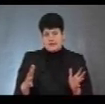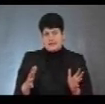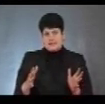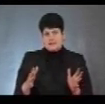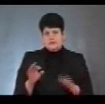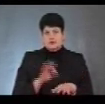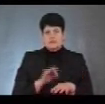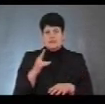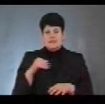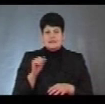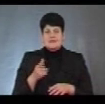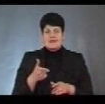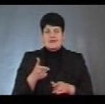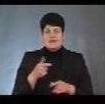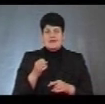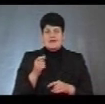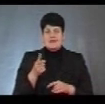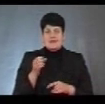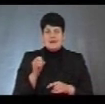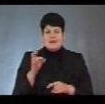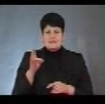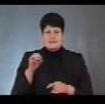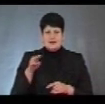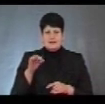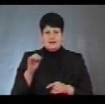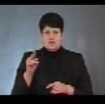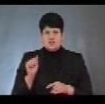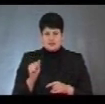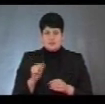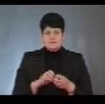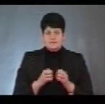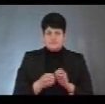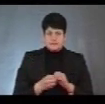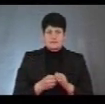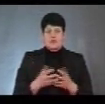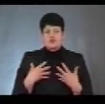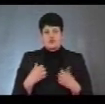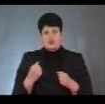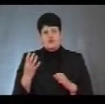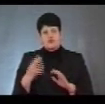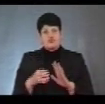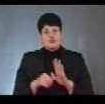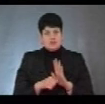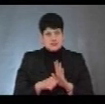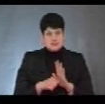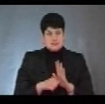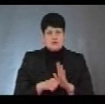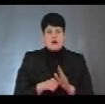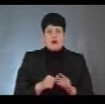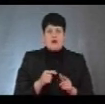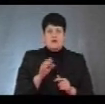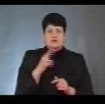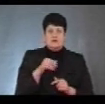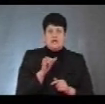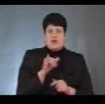– це генетична аномалія, яку спричинює присутність додаткової хромосоми. Якщо у здорової людини їх 46, то у людей із цим синдромом